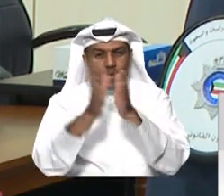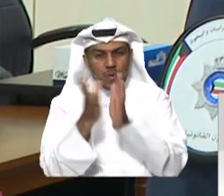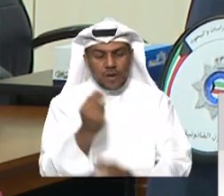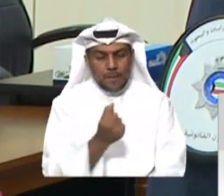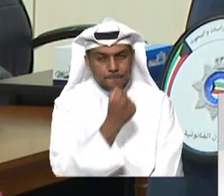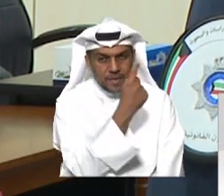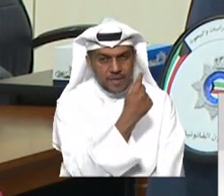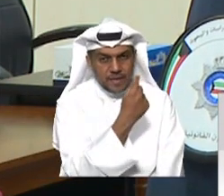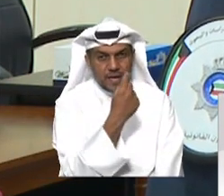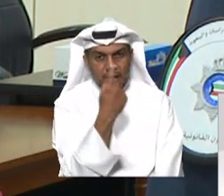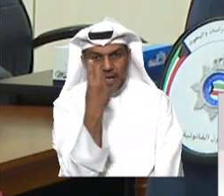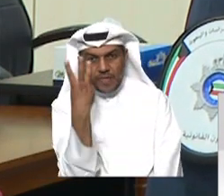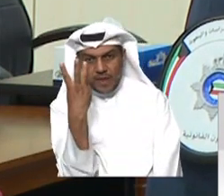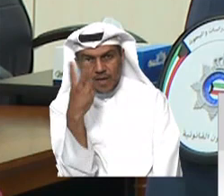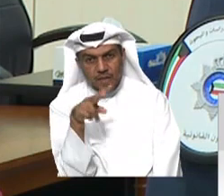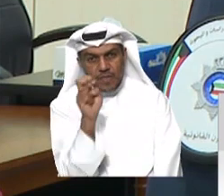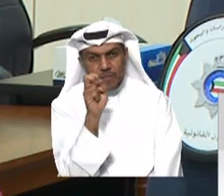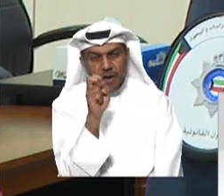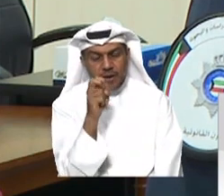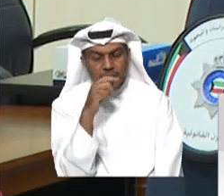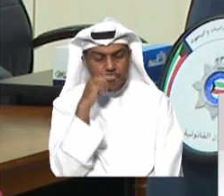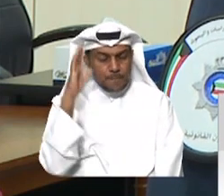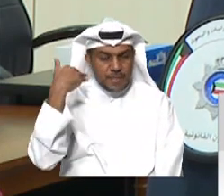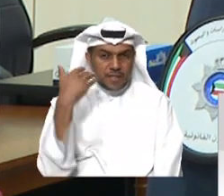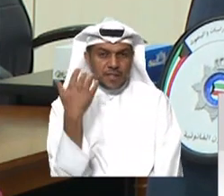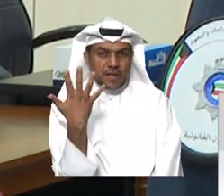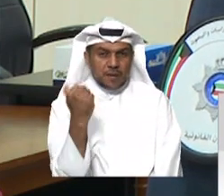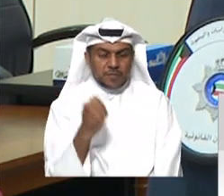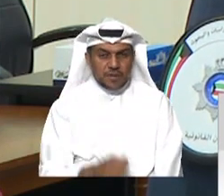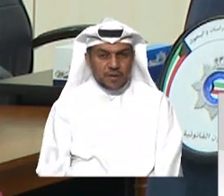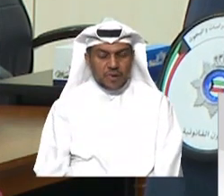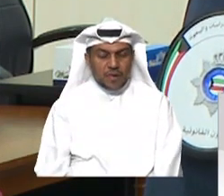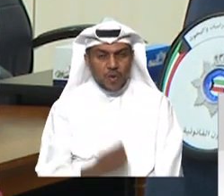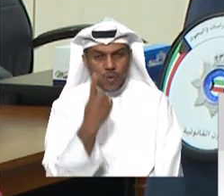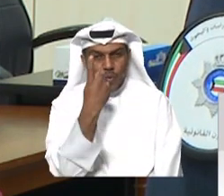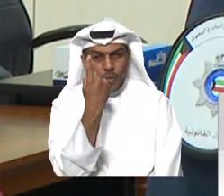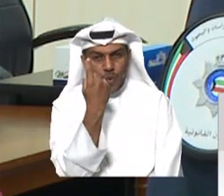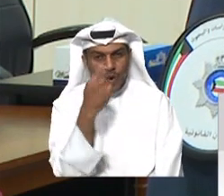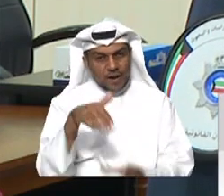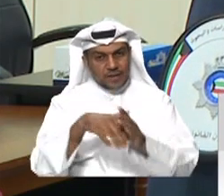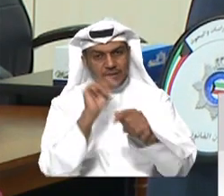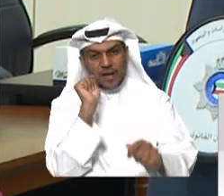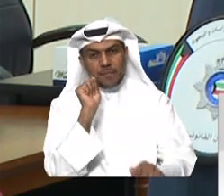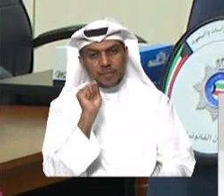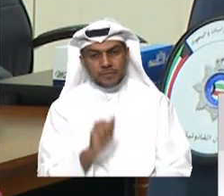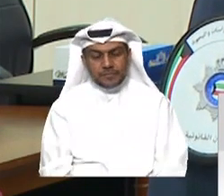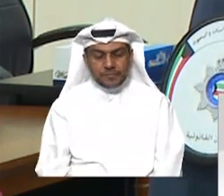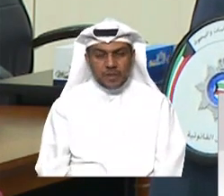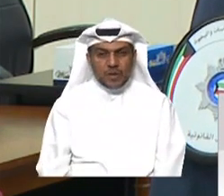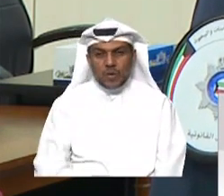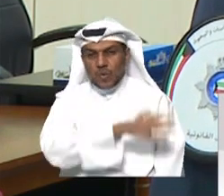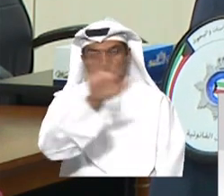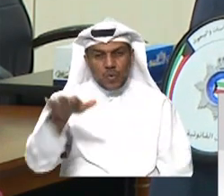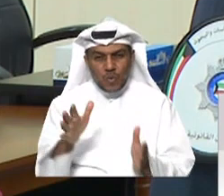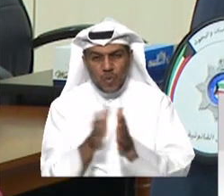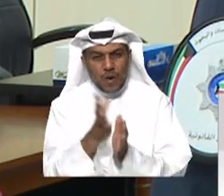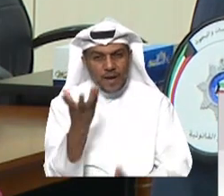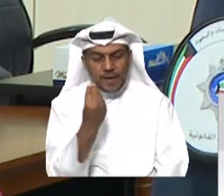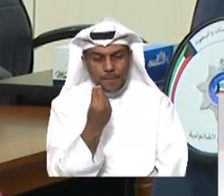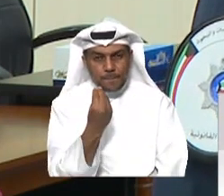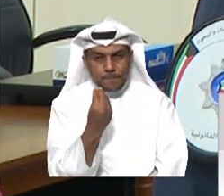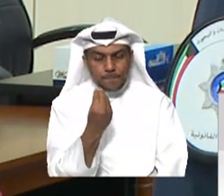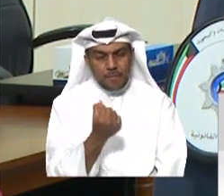183 من ضمنهم طبعا خمس اناث وحاله تنازل واحده وبذلك يصبح العدد الاجمالي لجميع